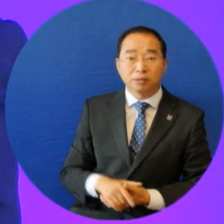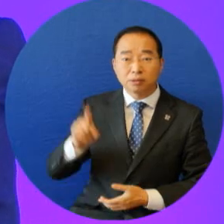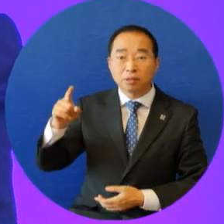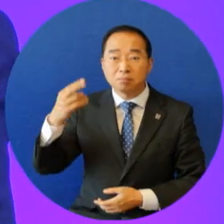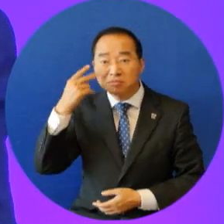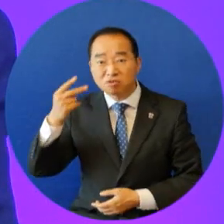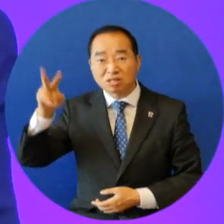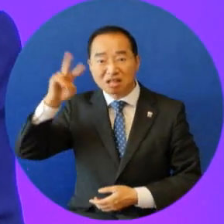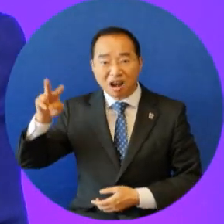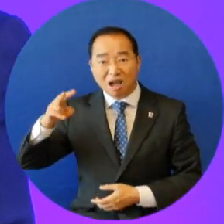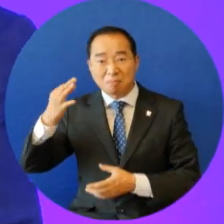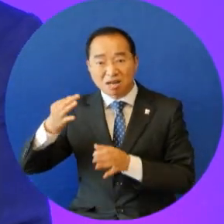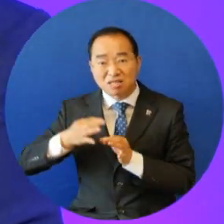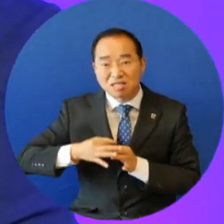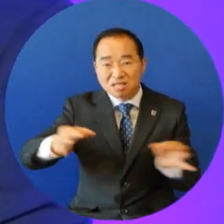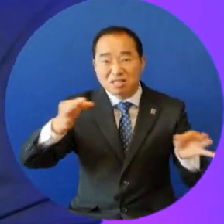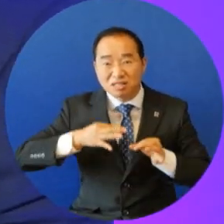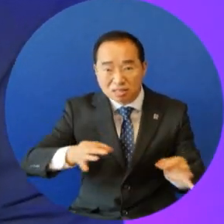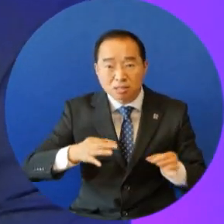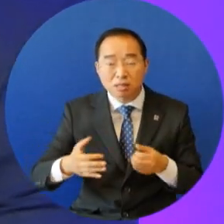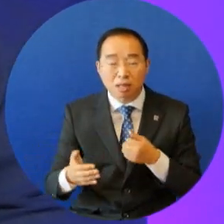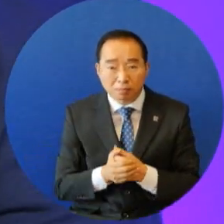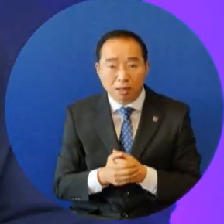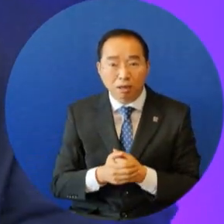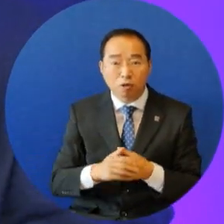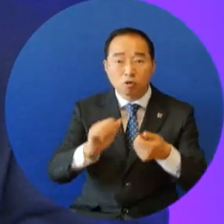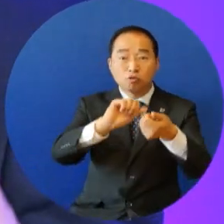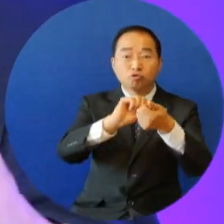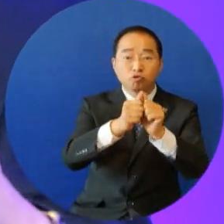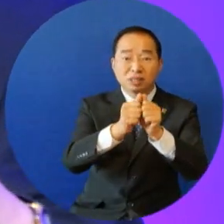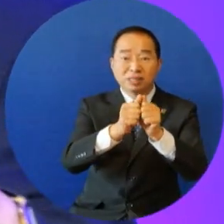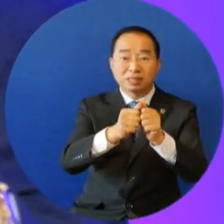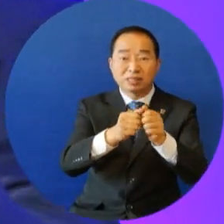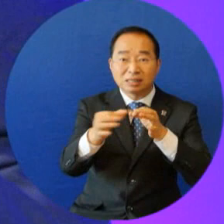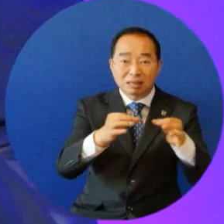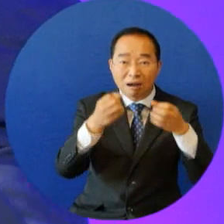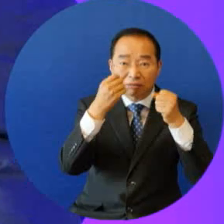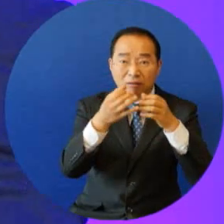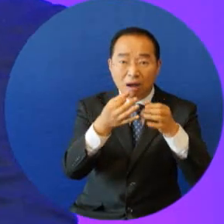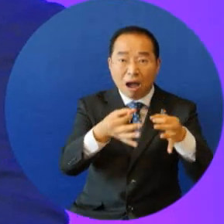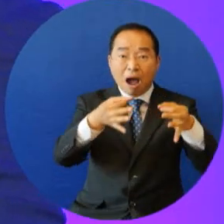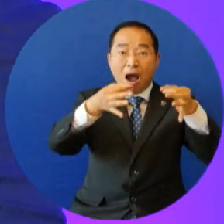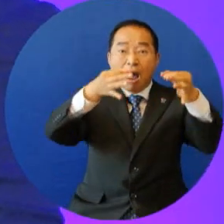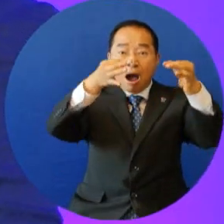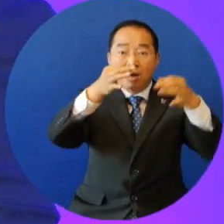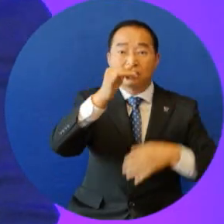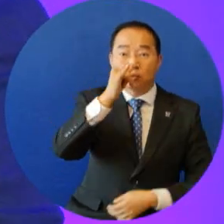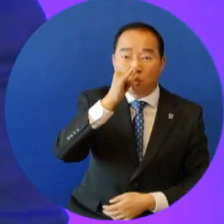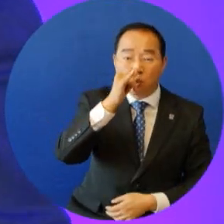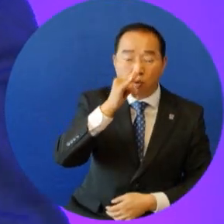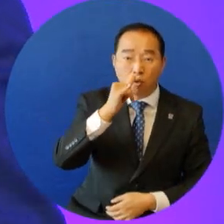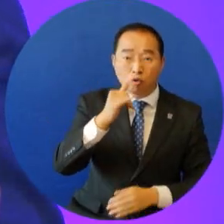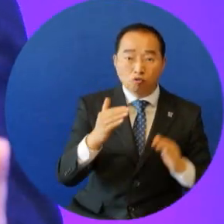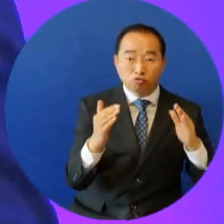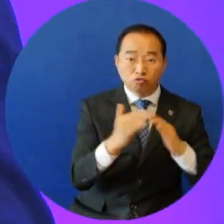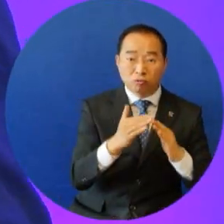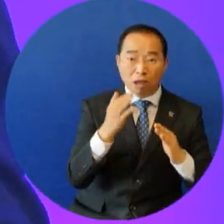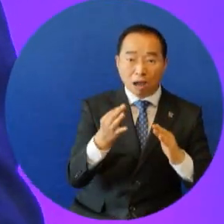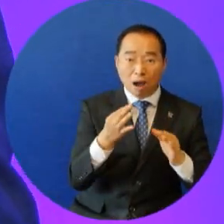이러한 많은 유동성이 풀리니까 즉 주식시장이 신고가 행진을 하고